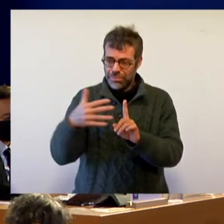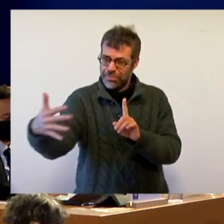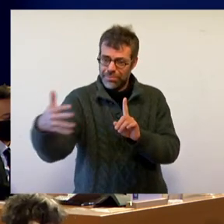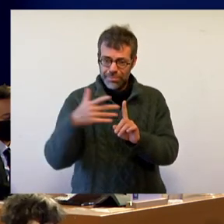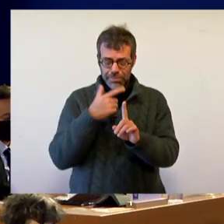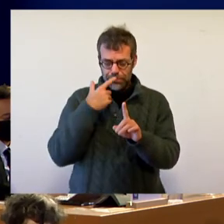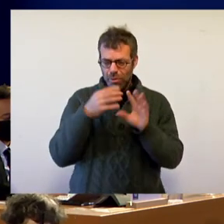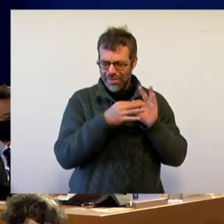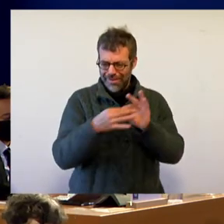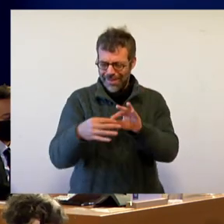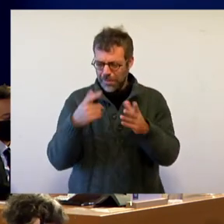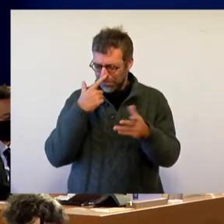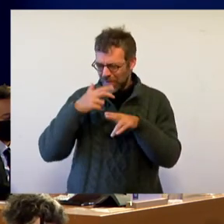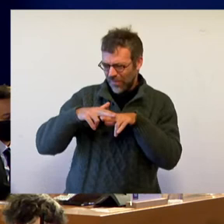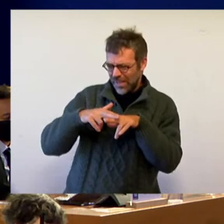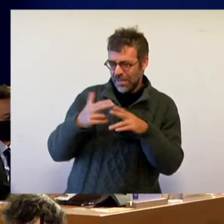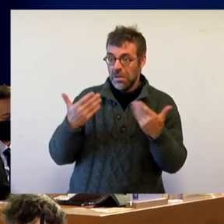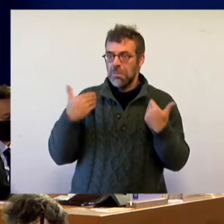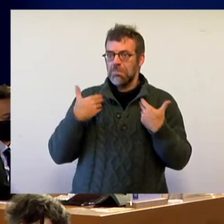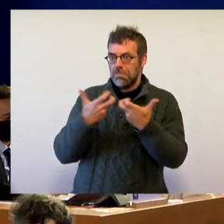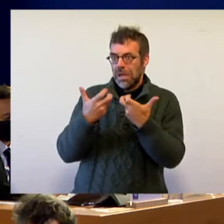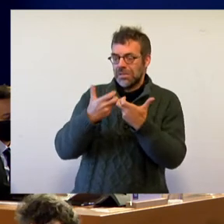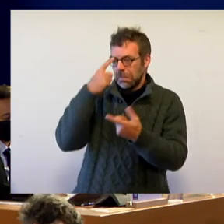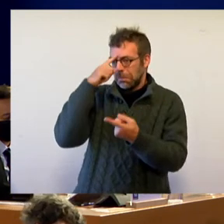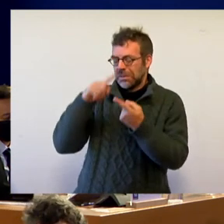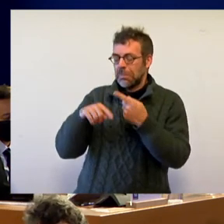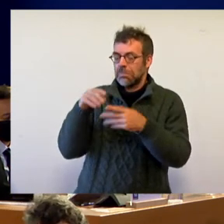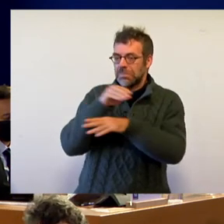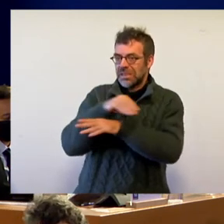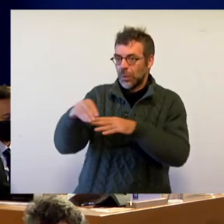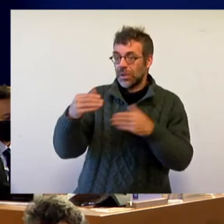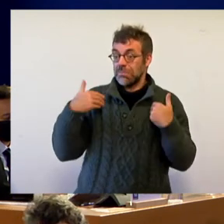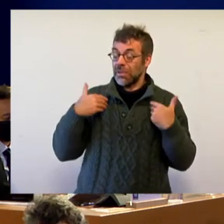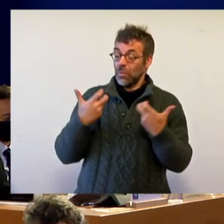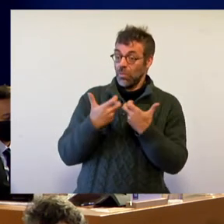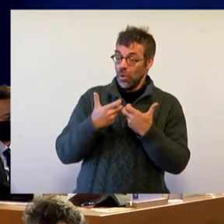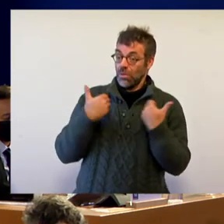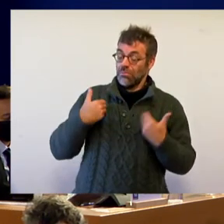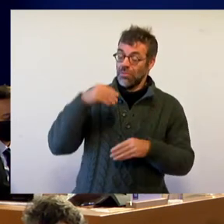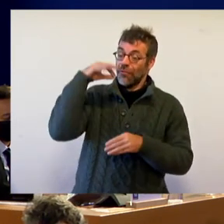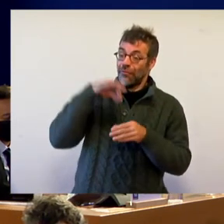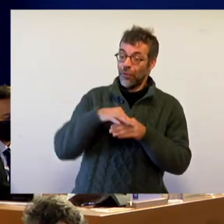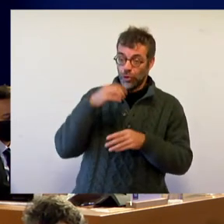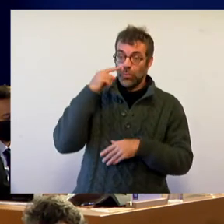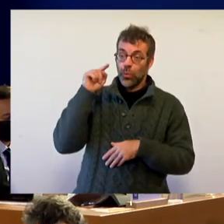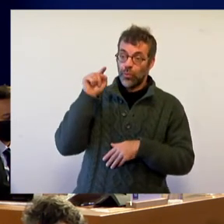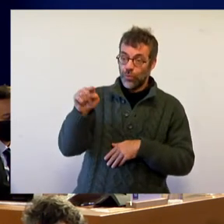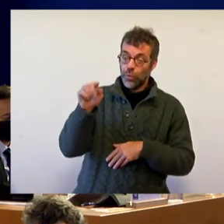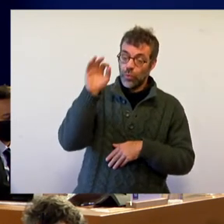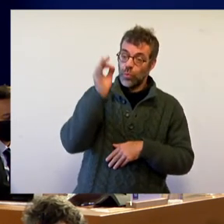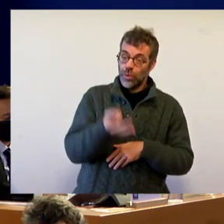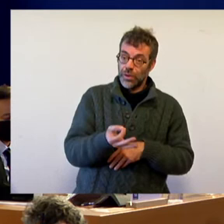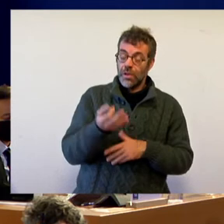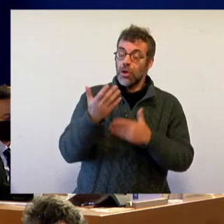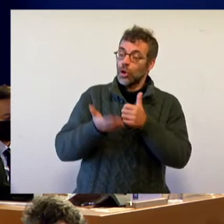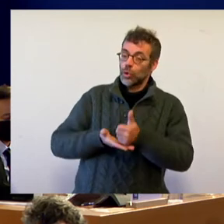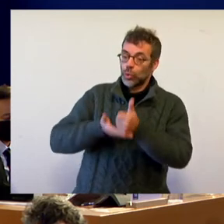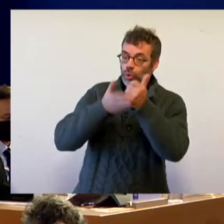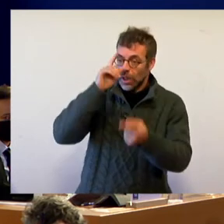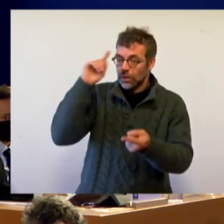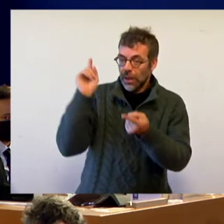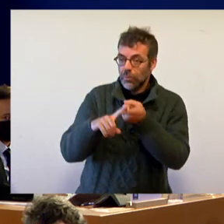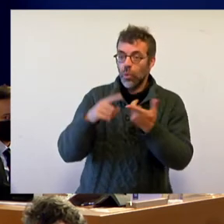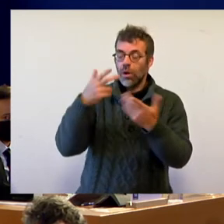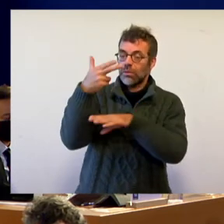et moi je fais partie des élus qui vous ont appuyé, qui ont voté toutes les mesures en matière de sécurité que vous avez présentées, les caméras,